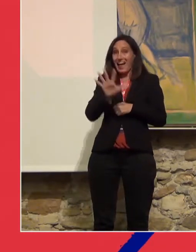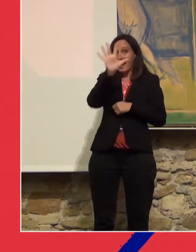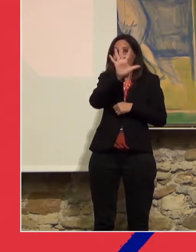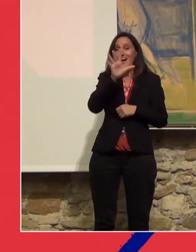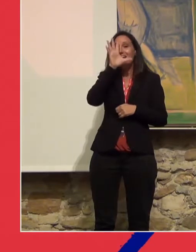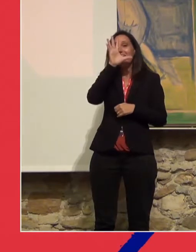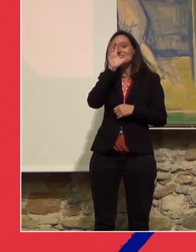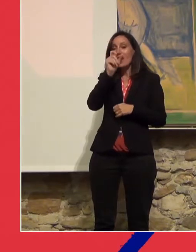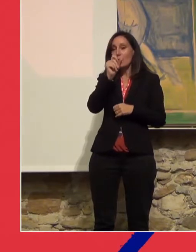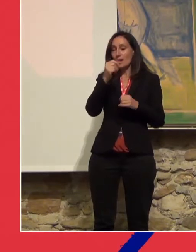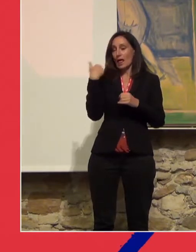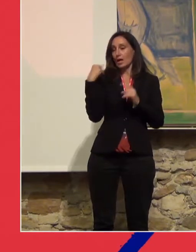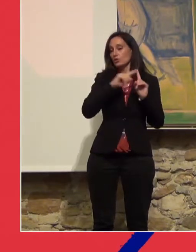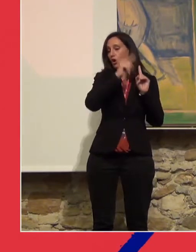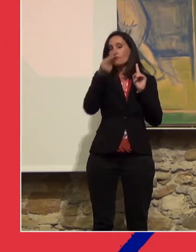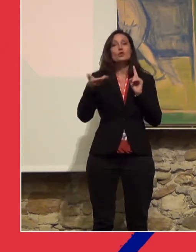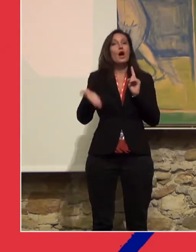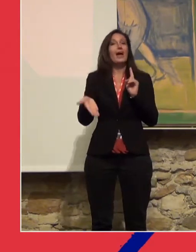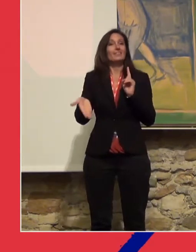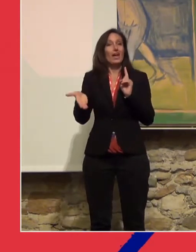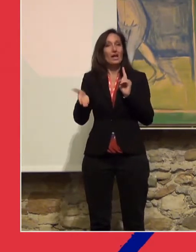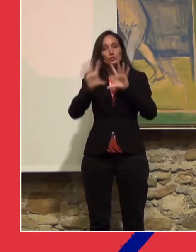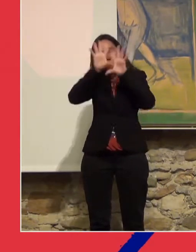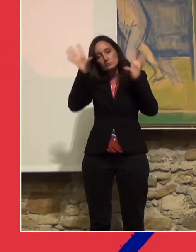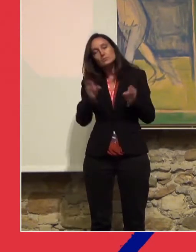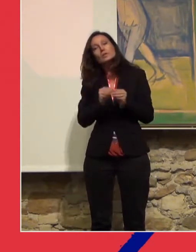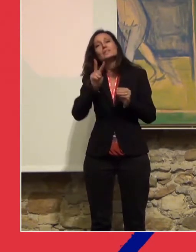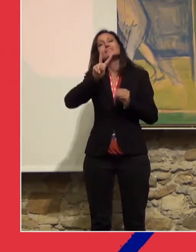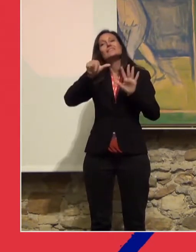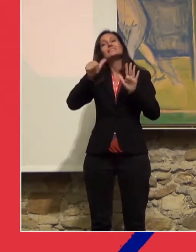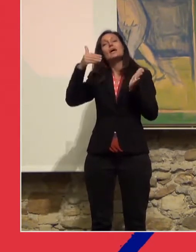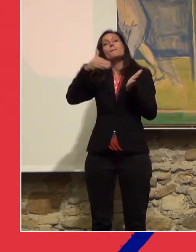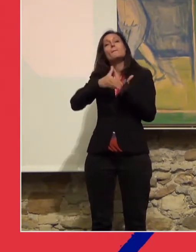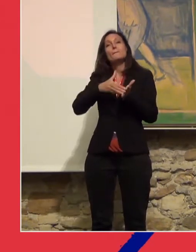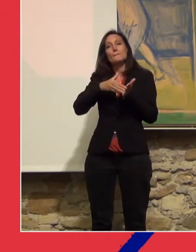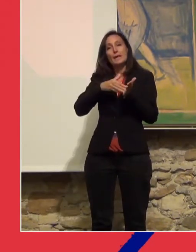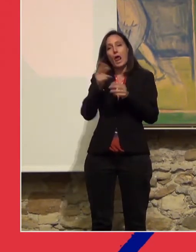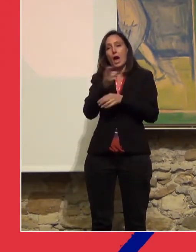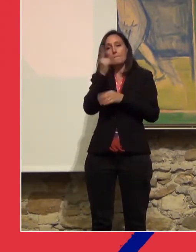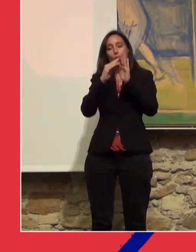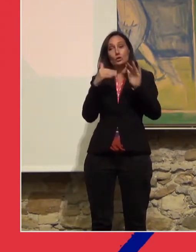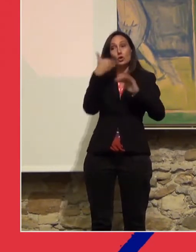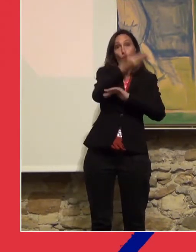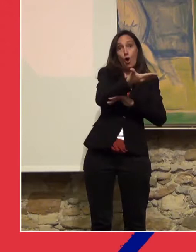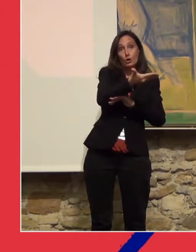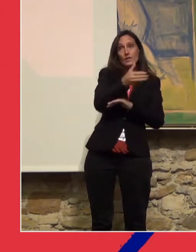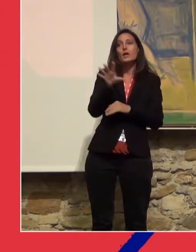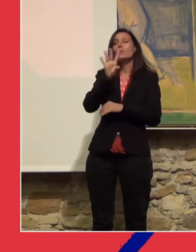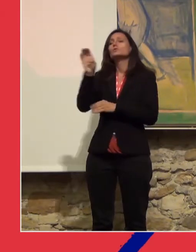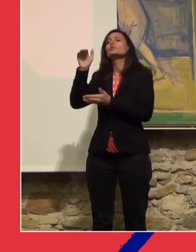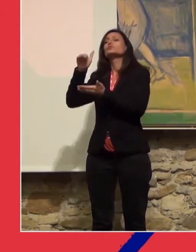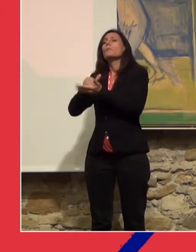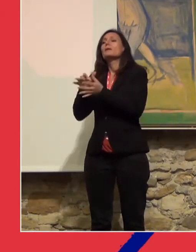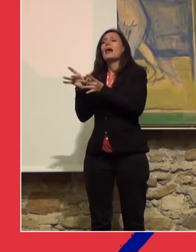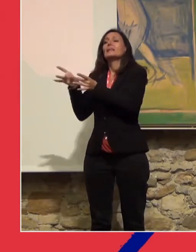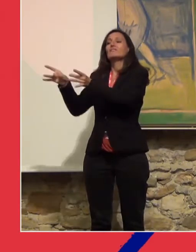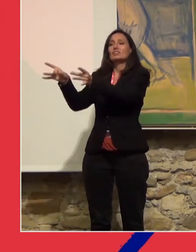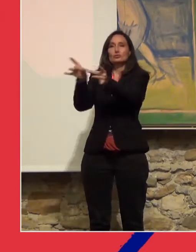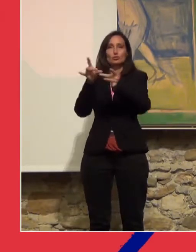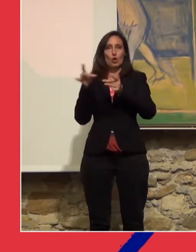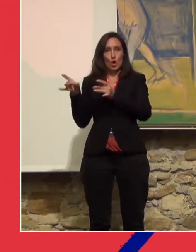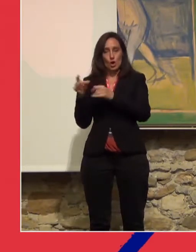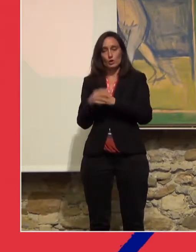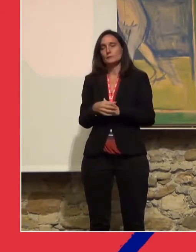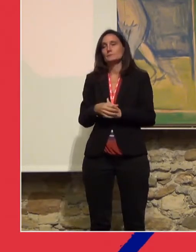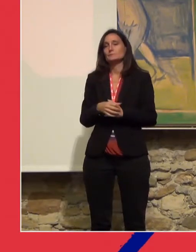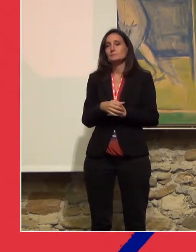di 36.000 decessi a fronte di quasi 400.000 infezioni. Bergamo e la